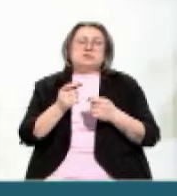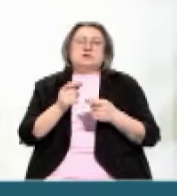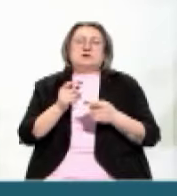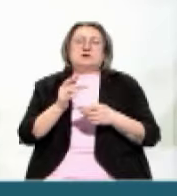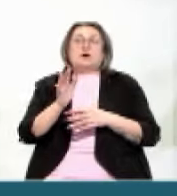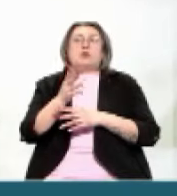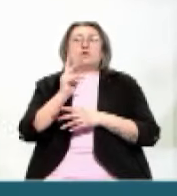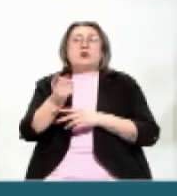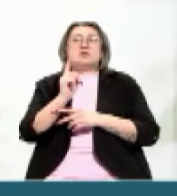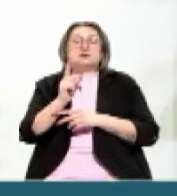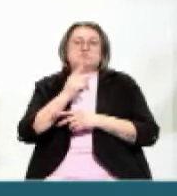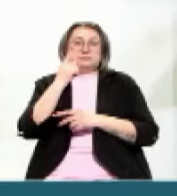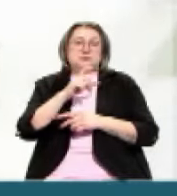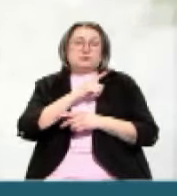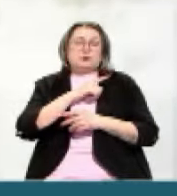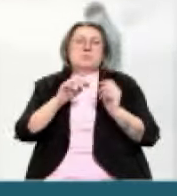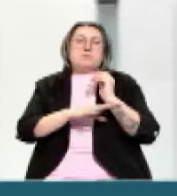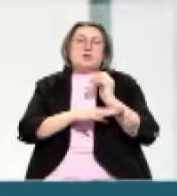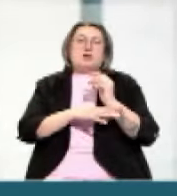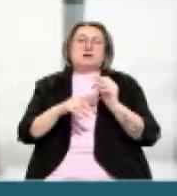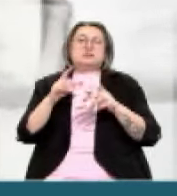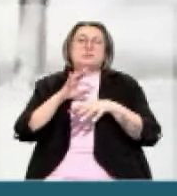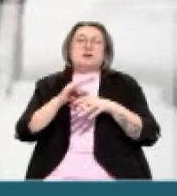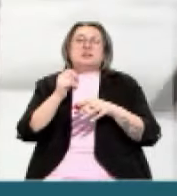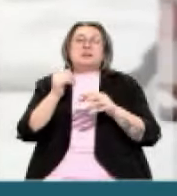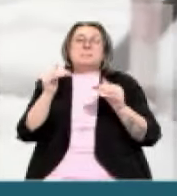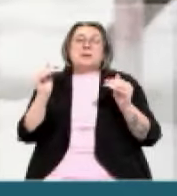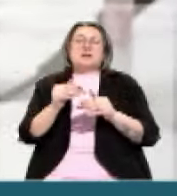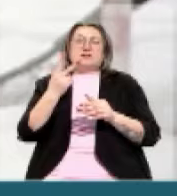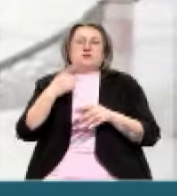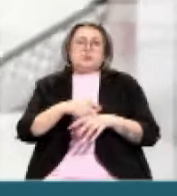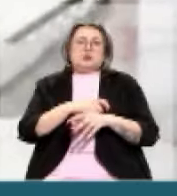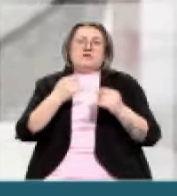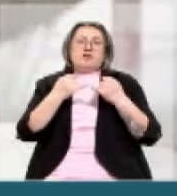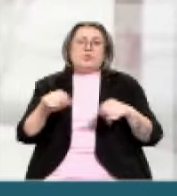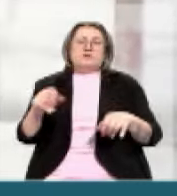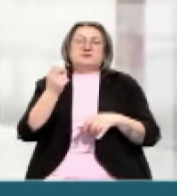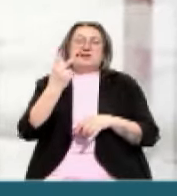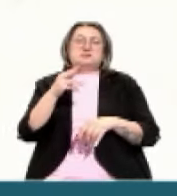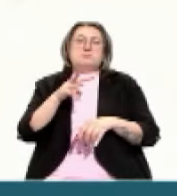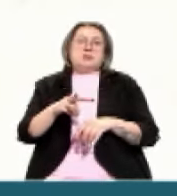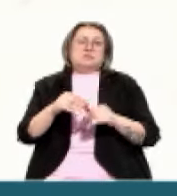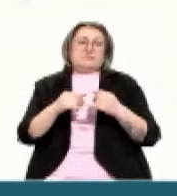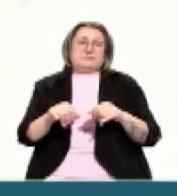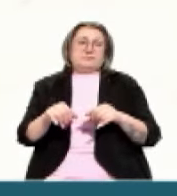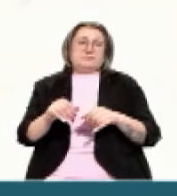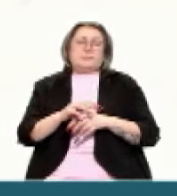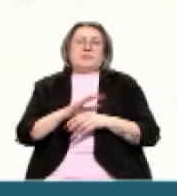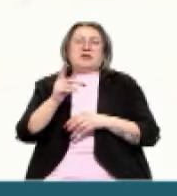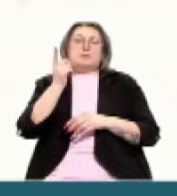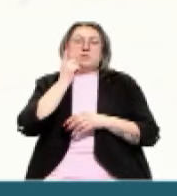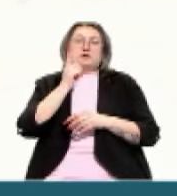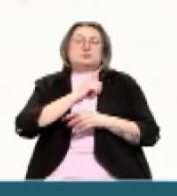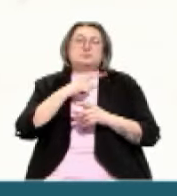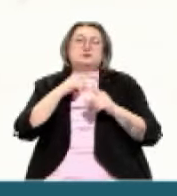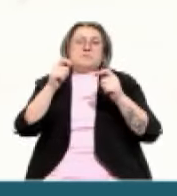12 метрден кем емес арнайы арқан алып жүруге кеңес береді. Ұялы телефоныңыз су өткізбейтін полиэтиленді пакетпен қапталуы тиіс.